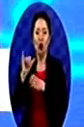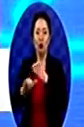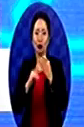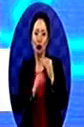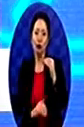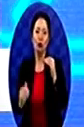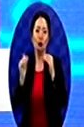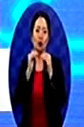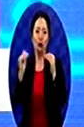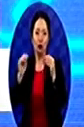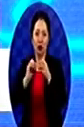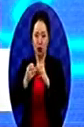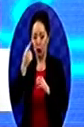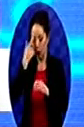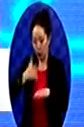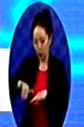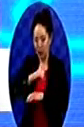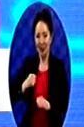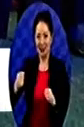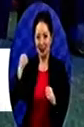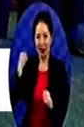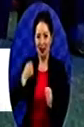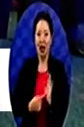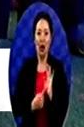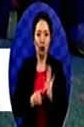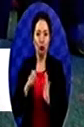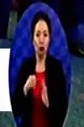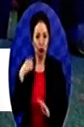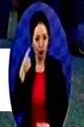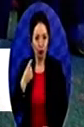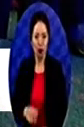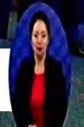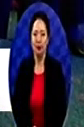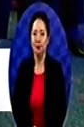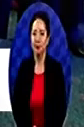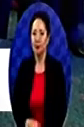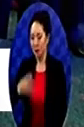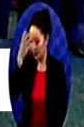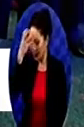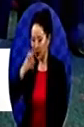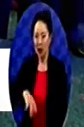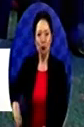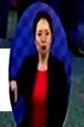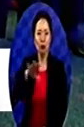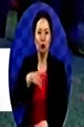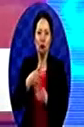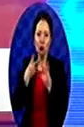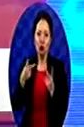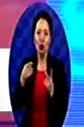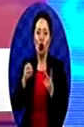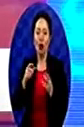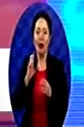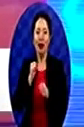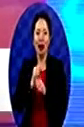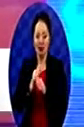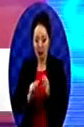хийж Монгол улс чаддаг гэдгээ бас харуулах ёстой гэж бодож байна. Засгийн газрын хувьд үндэсний геологийн албыг шинээр сэргээн байгуулах